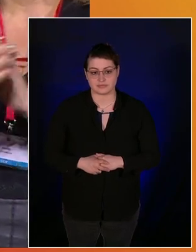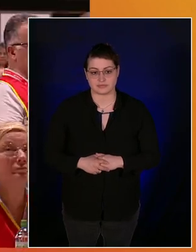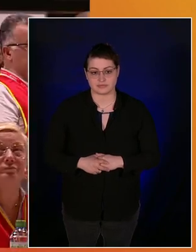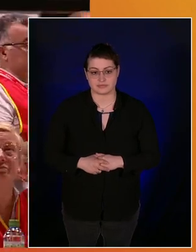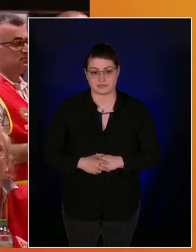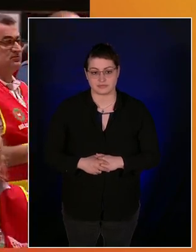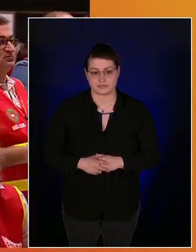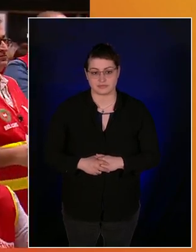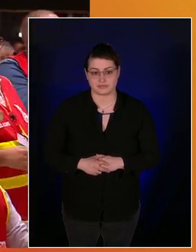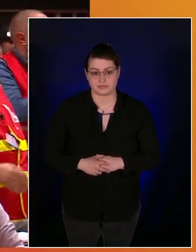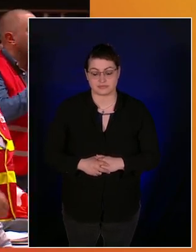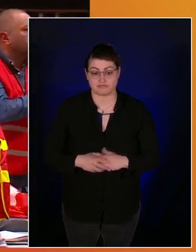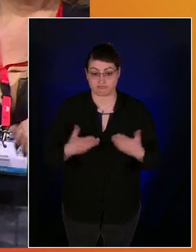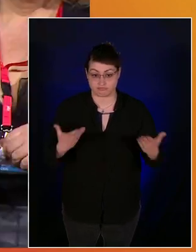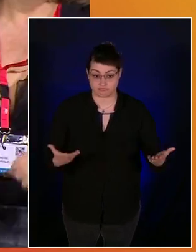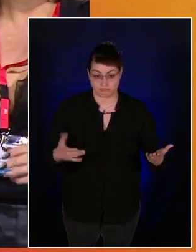Maintenant, mes camarades,